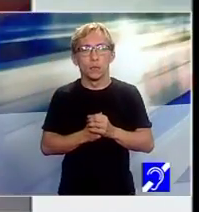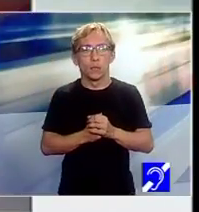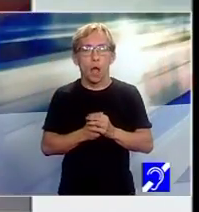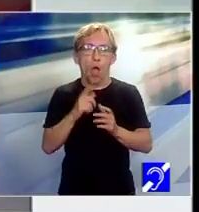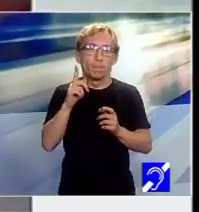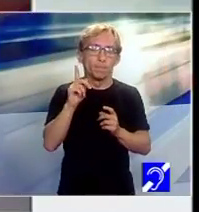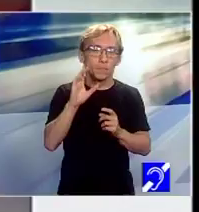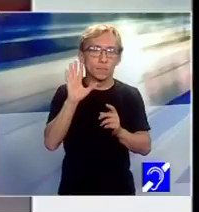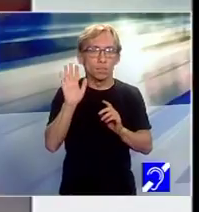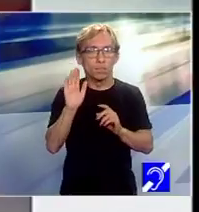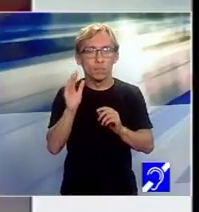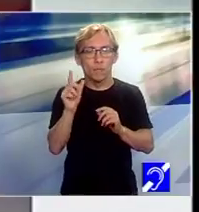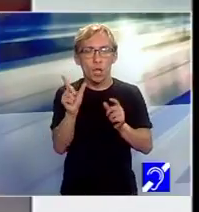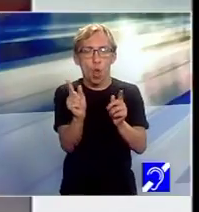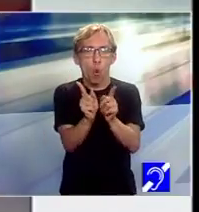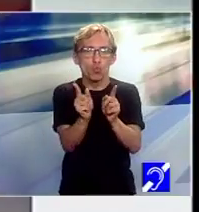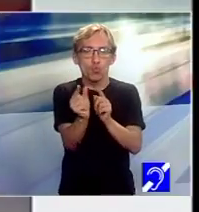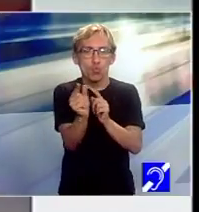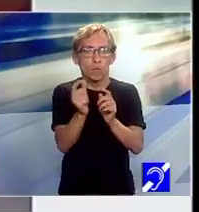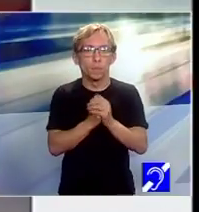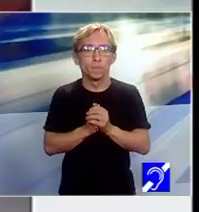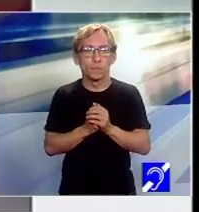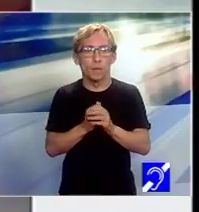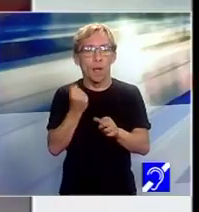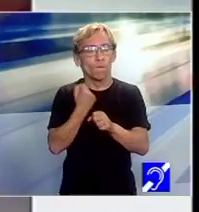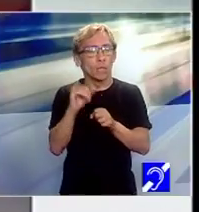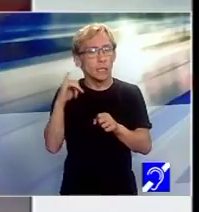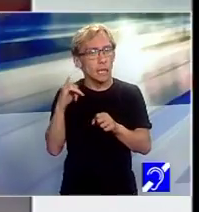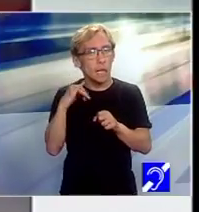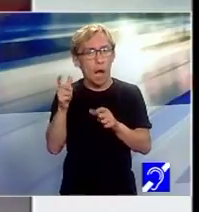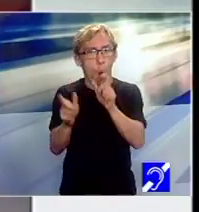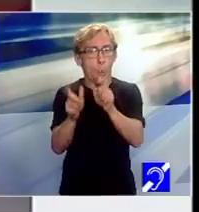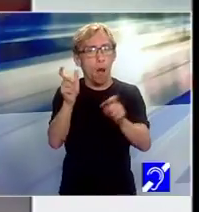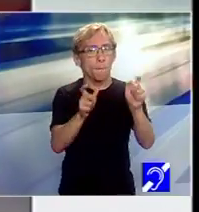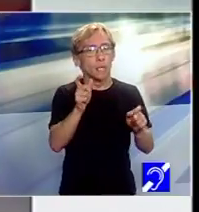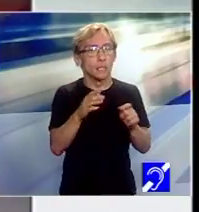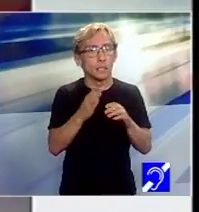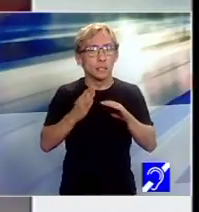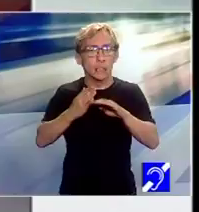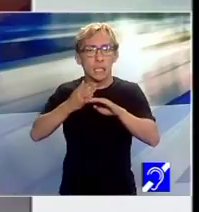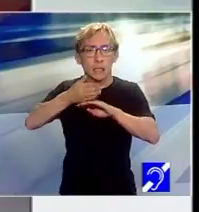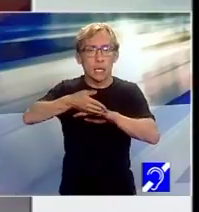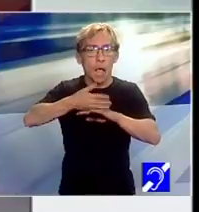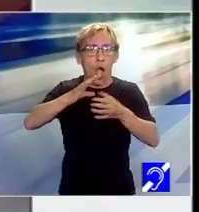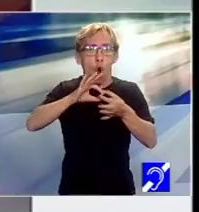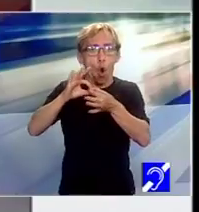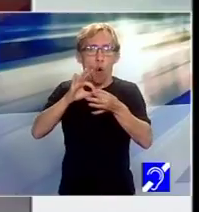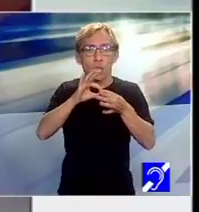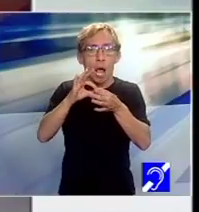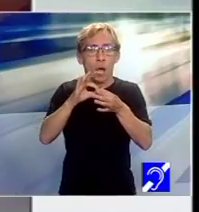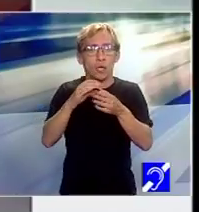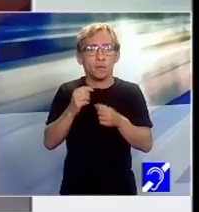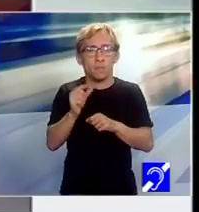această uvertură, dar, pe lângă celelalte, cred că este foarte interesant ca oamenii încet, încet să intre în contact și cu lucruri mai